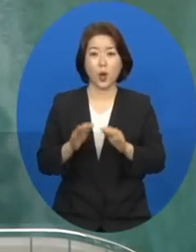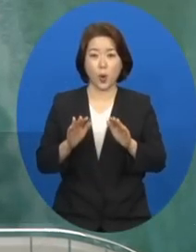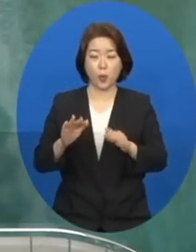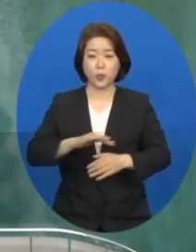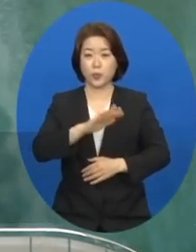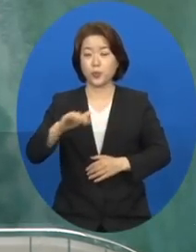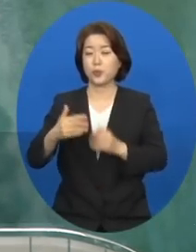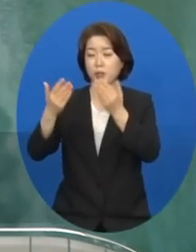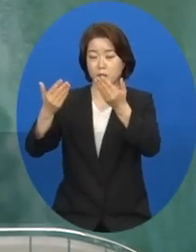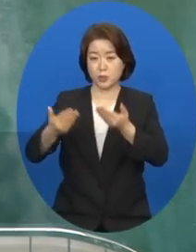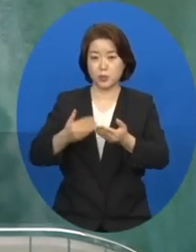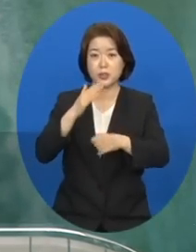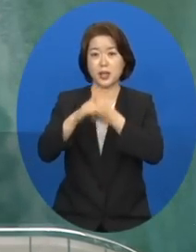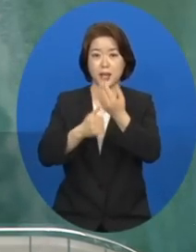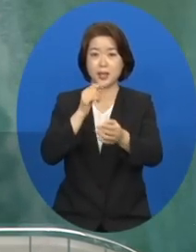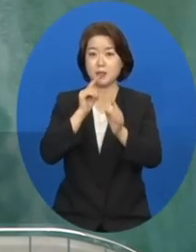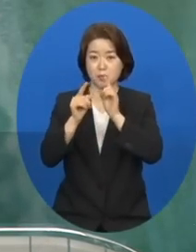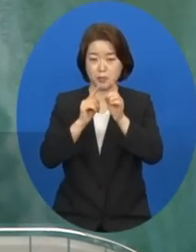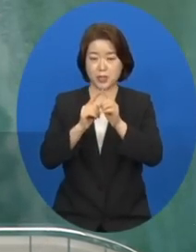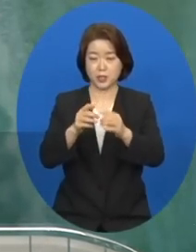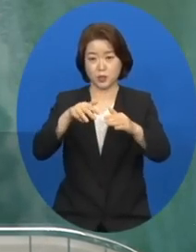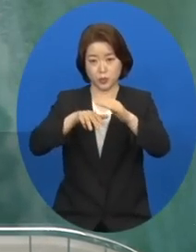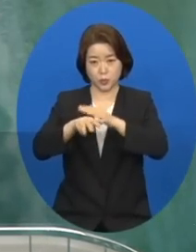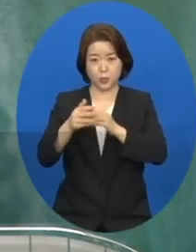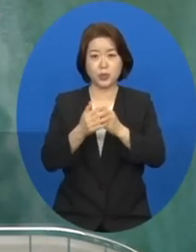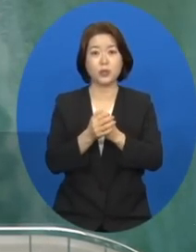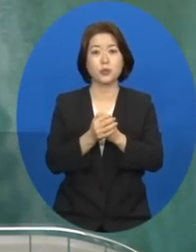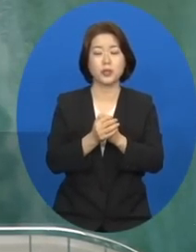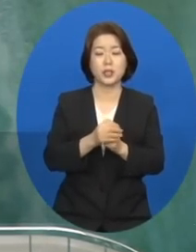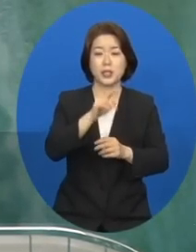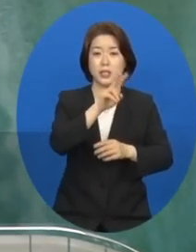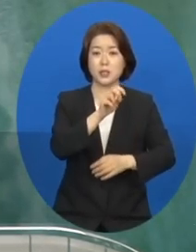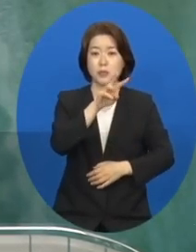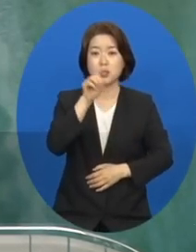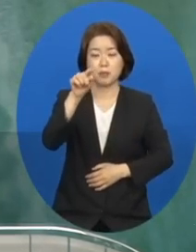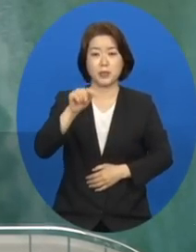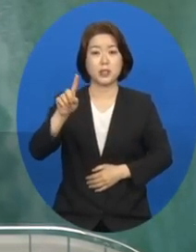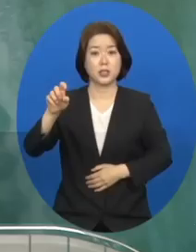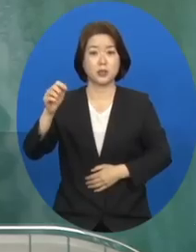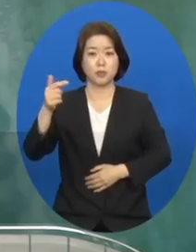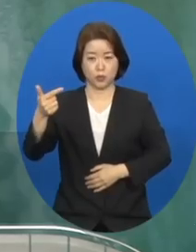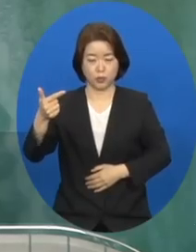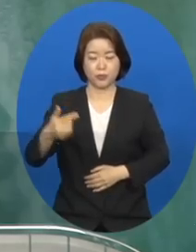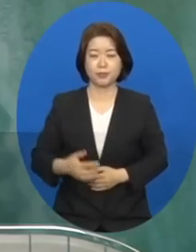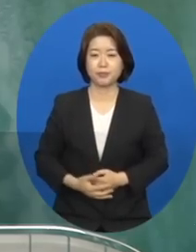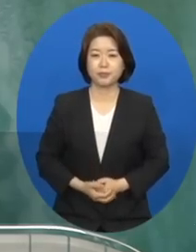오늘 우리에게 허락하신 하나님의 말씀은 출애굽기 23장 16절 말씀입니다